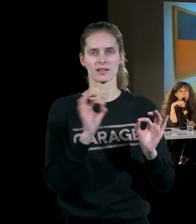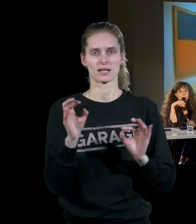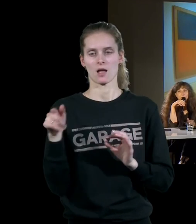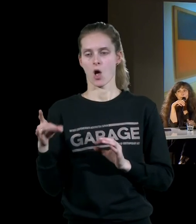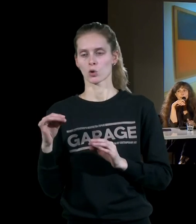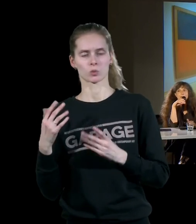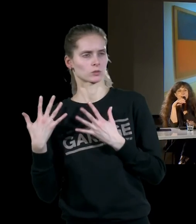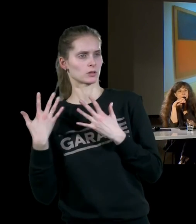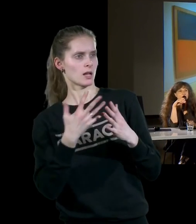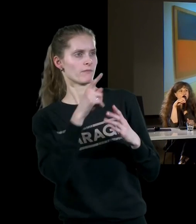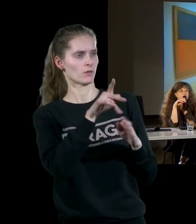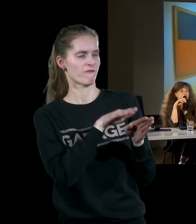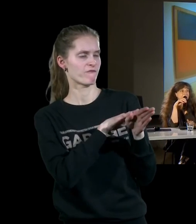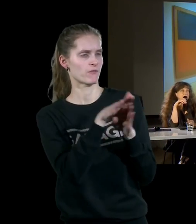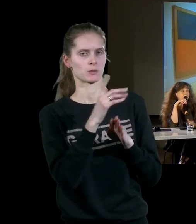требования были соблюдены.